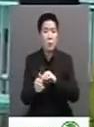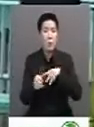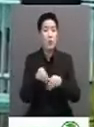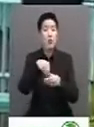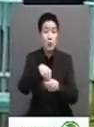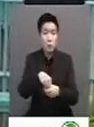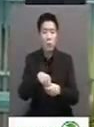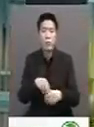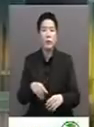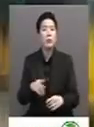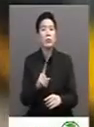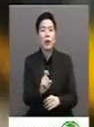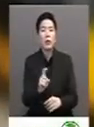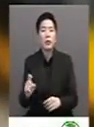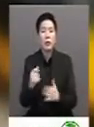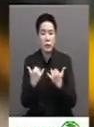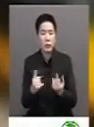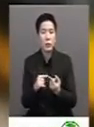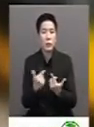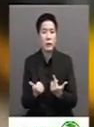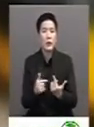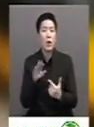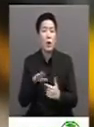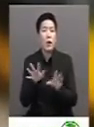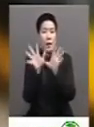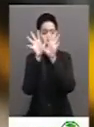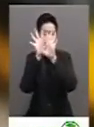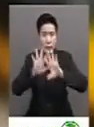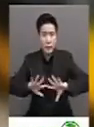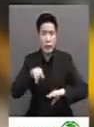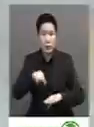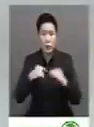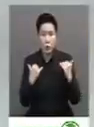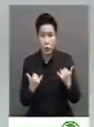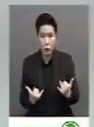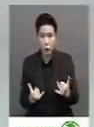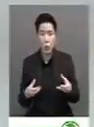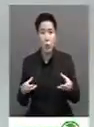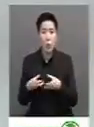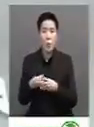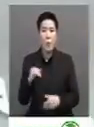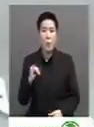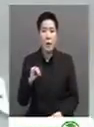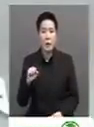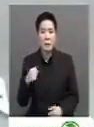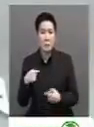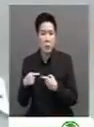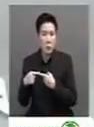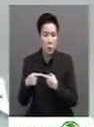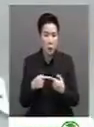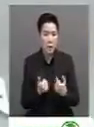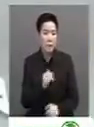ดานอยู่ในบ้านขณะเดียวกันค่ะเอเชียตะวันออกเฉียงใต้กลายเป็นภูมิภาคที่ตอนนี้นะคะกลุ่ม IS เคลื่อนไหวออกมาอย่างต่อเนื่อง